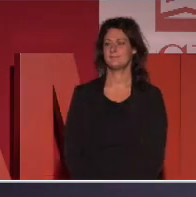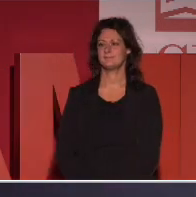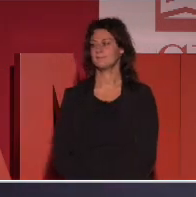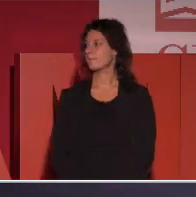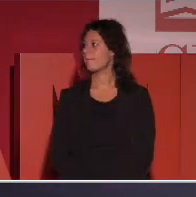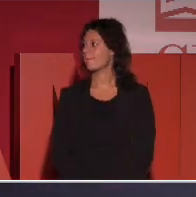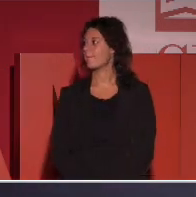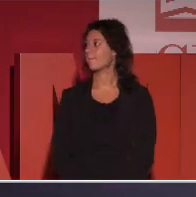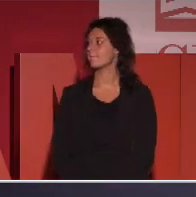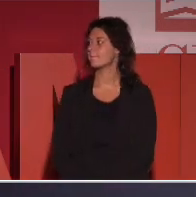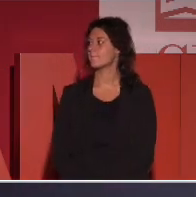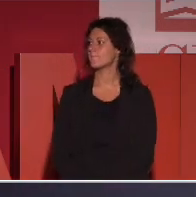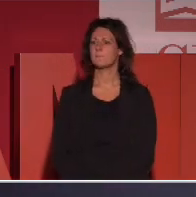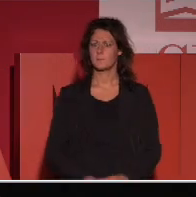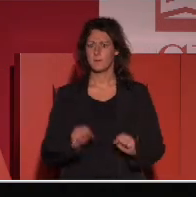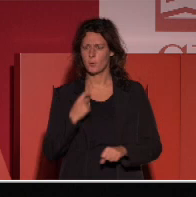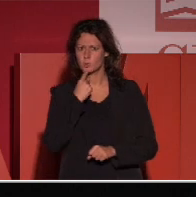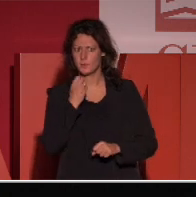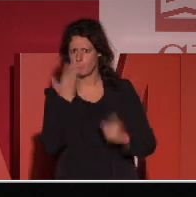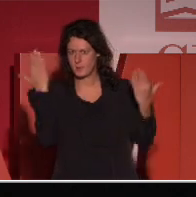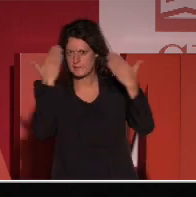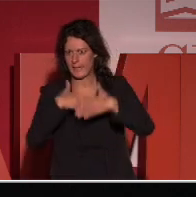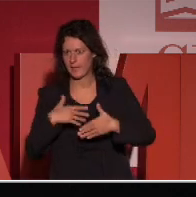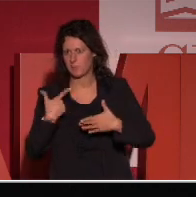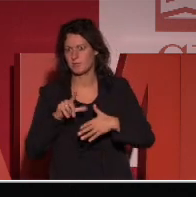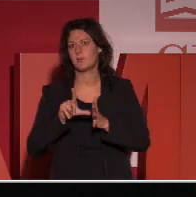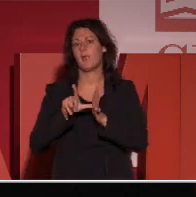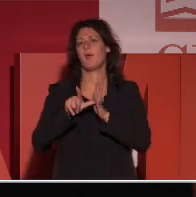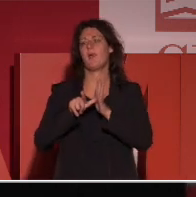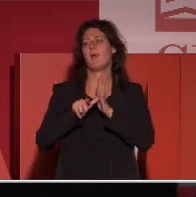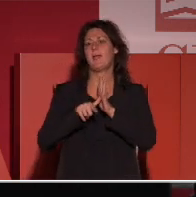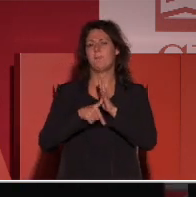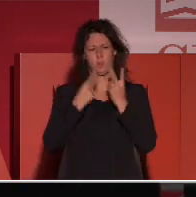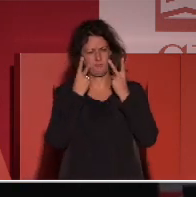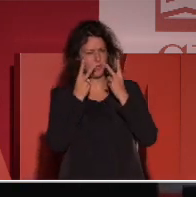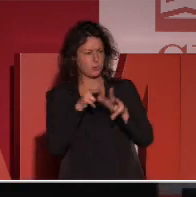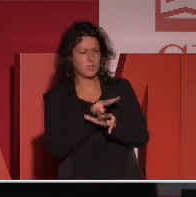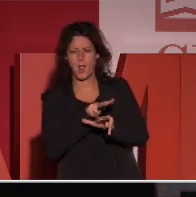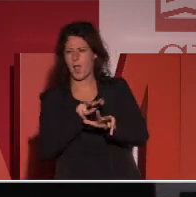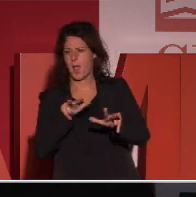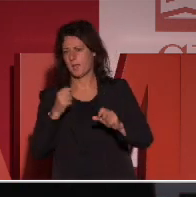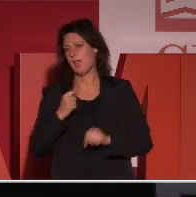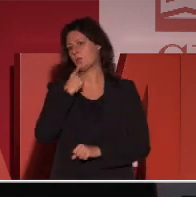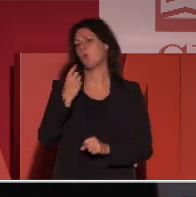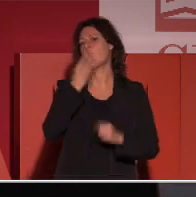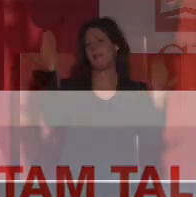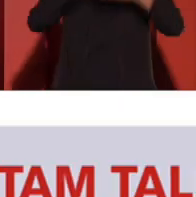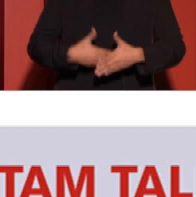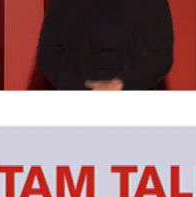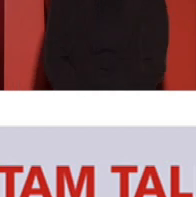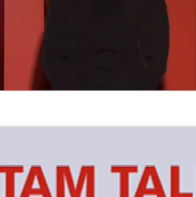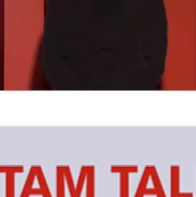credo che si possa dire buonasera a questo punto perché è passato un po di tempo vi vedo giustamente stremati sappiate che